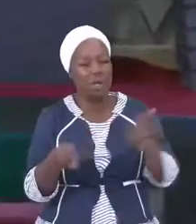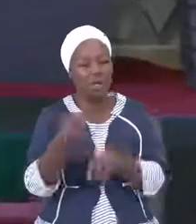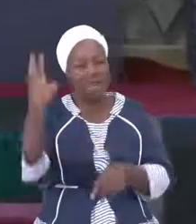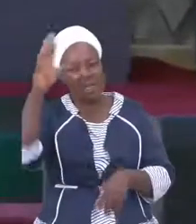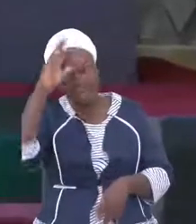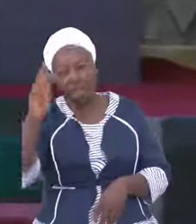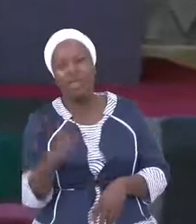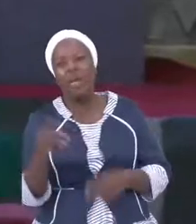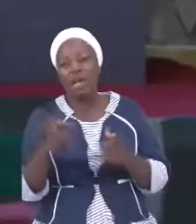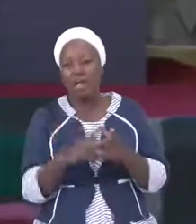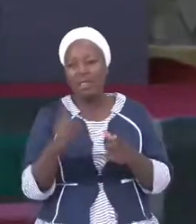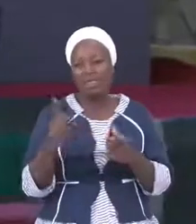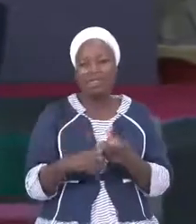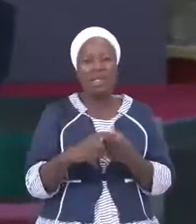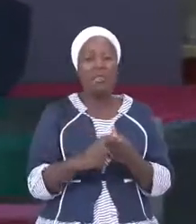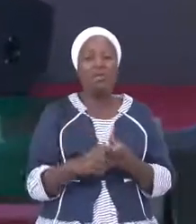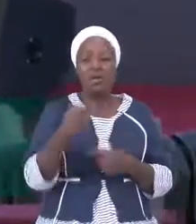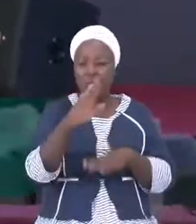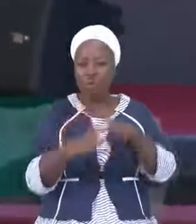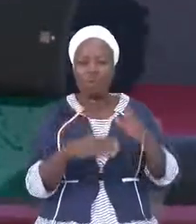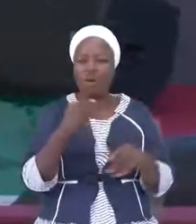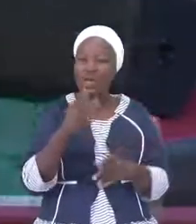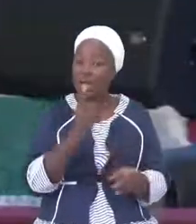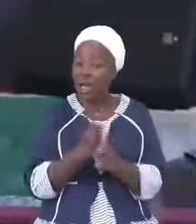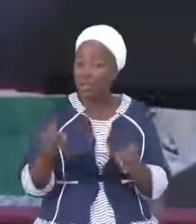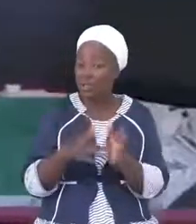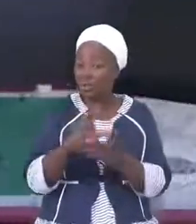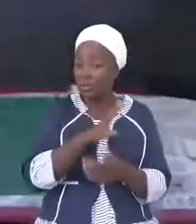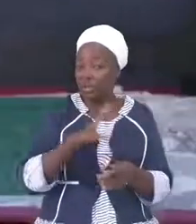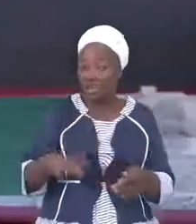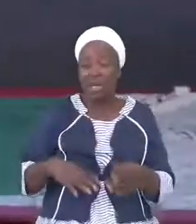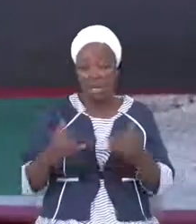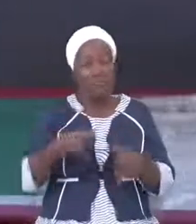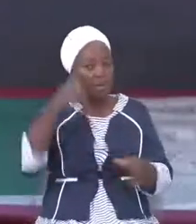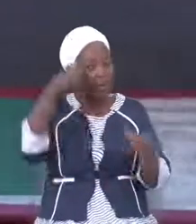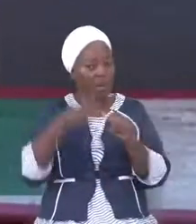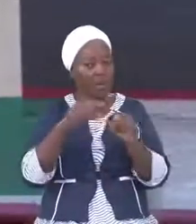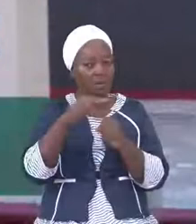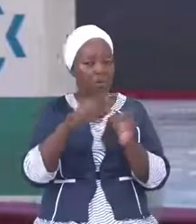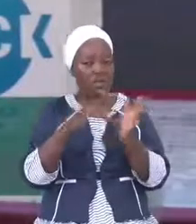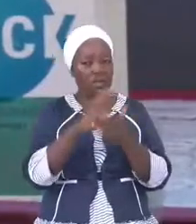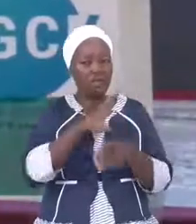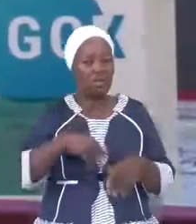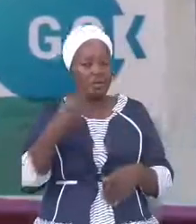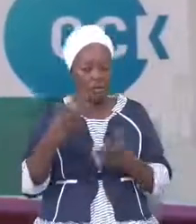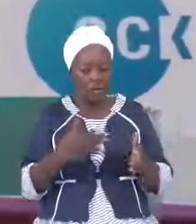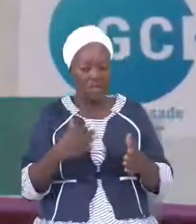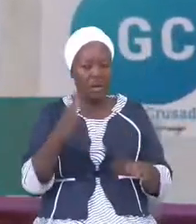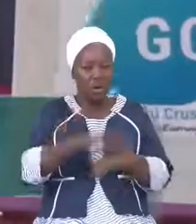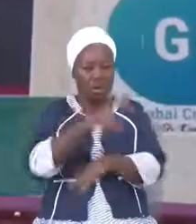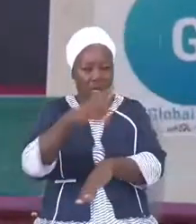a marché sur les chemins de Nazareth ou de Capernaüm. Lorsque Christ était sur